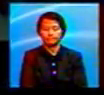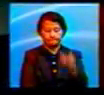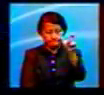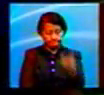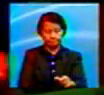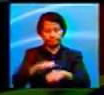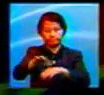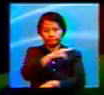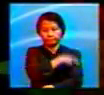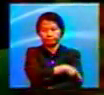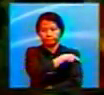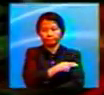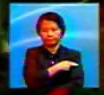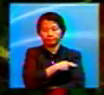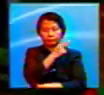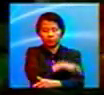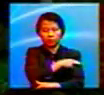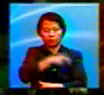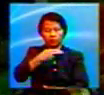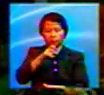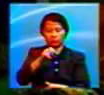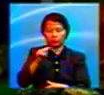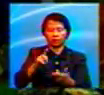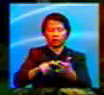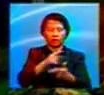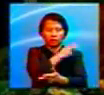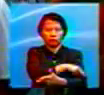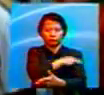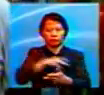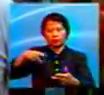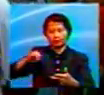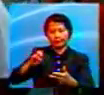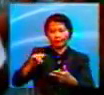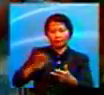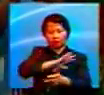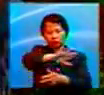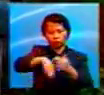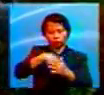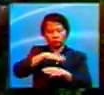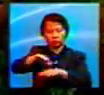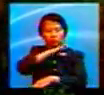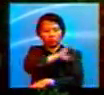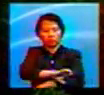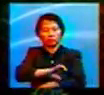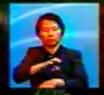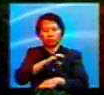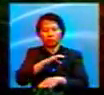Mangsa telah dihantar ke Hospital Muazzam, Hospital HTTA dan Hospital Pekan. Kesemua mangsa dihantar ke Hospital